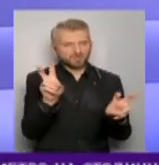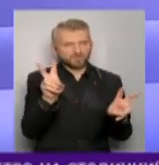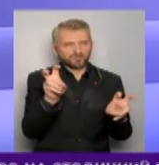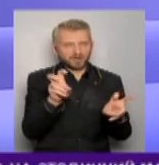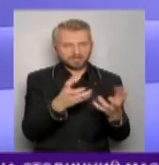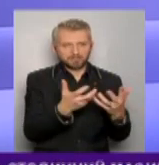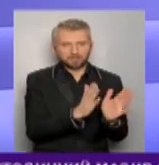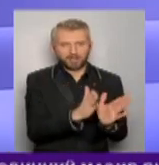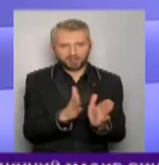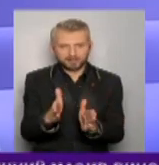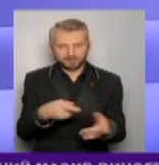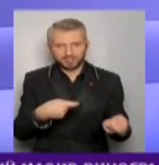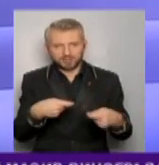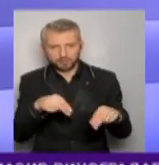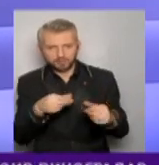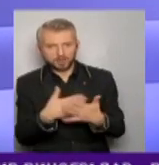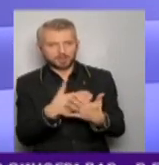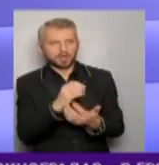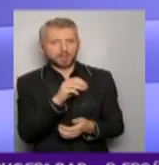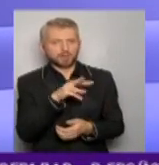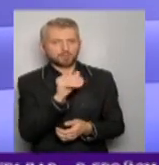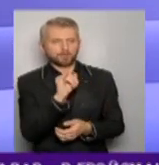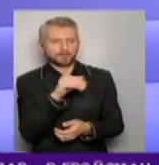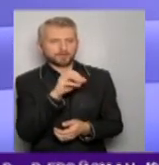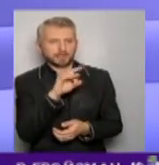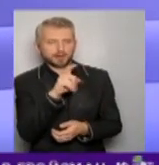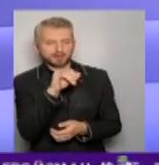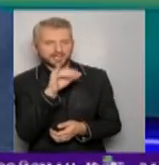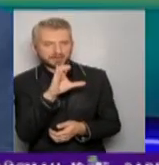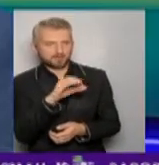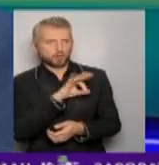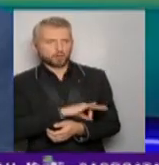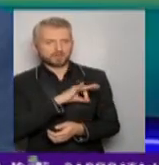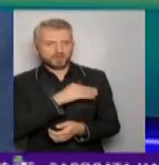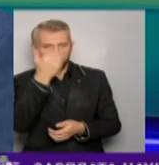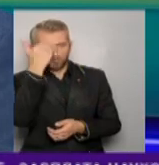ринку землі, наприклад, такі як емфітевзис, мова йде про використання чужої